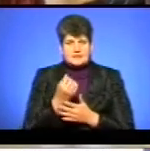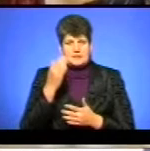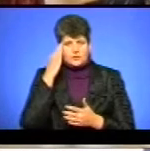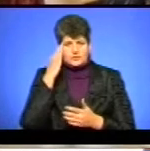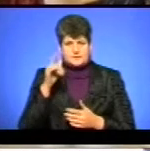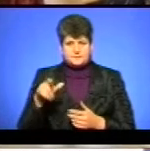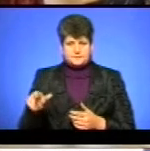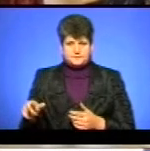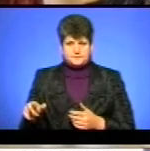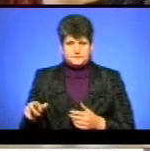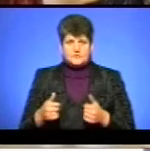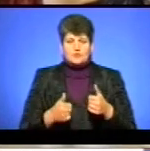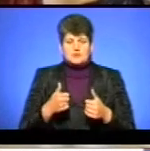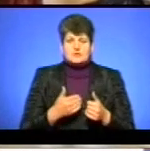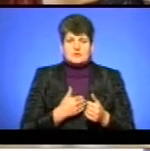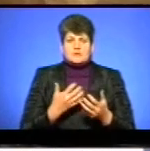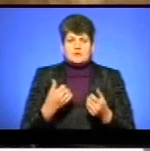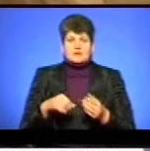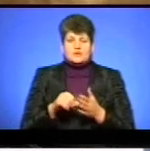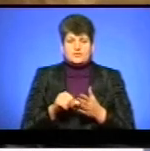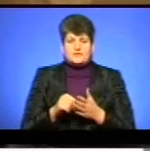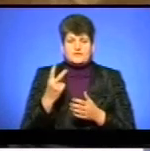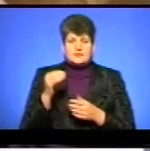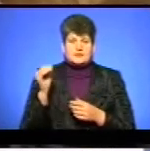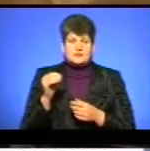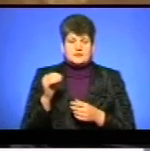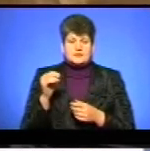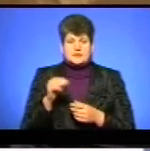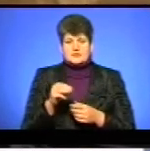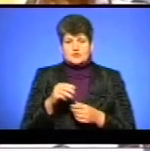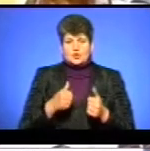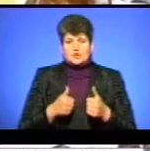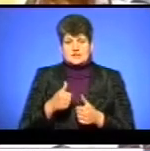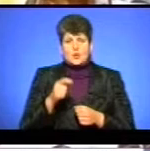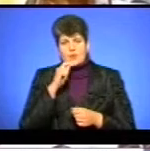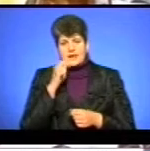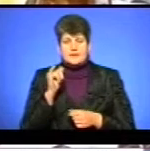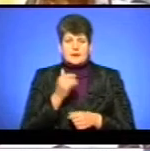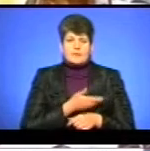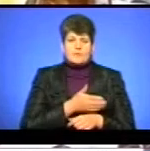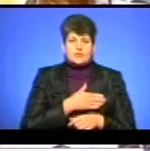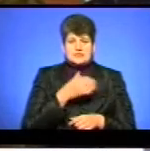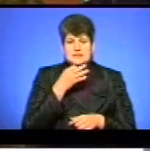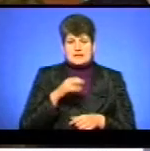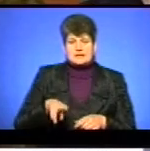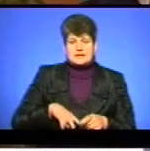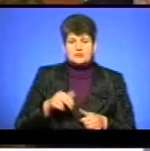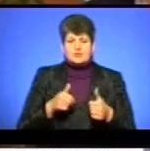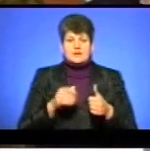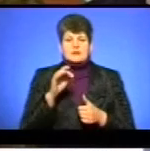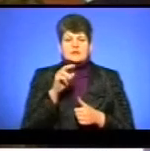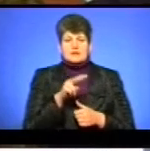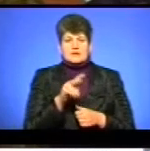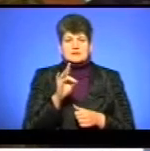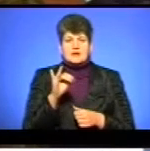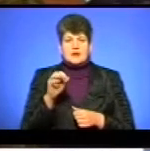У конкурсі зголосилися взяти участь півтисячі конкурсантів з України та Польщі, розповіла директор конкурсу Лариса Римар.